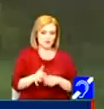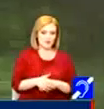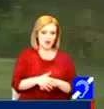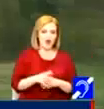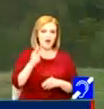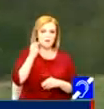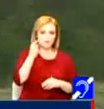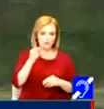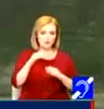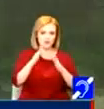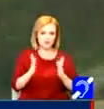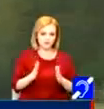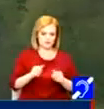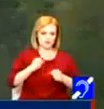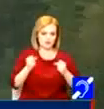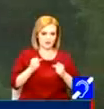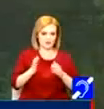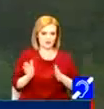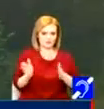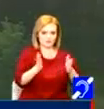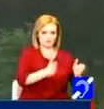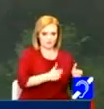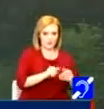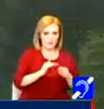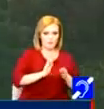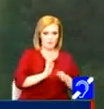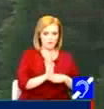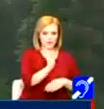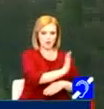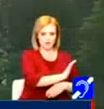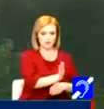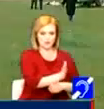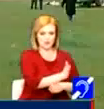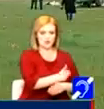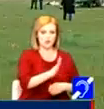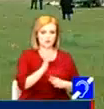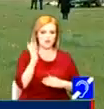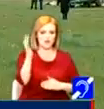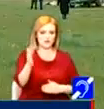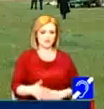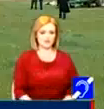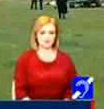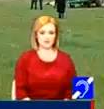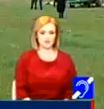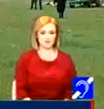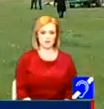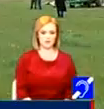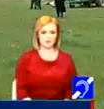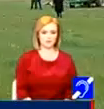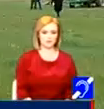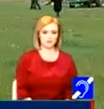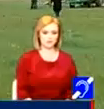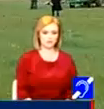perioadă. Preventiv am informat, în primul rând, autoritățile publice locale și centrale